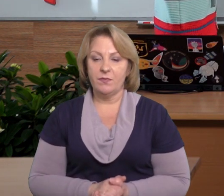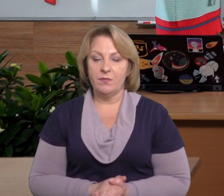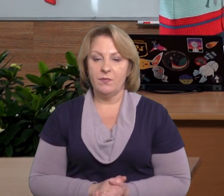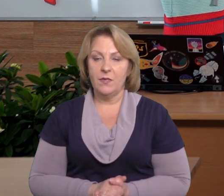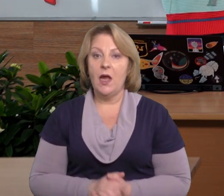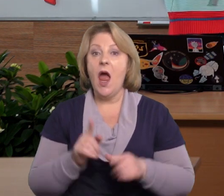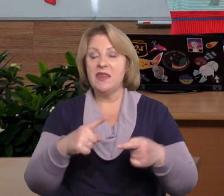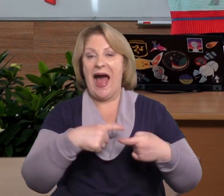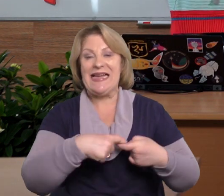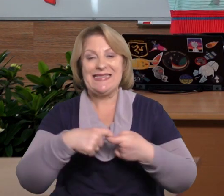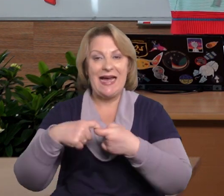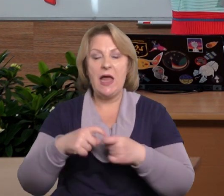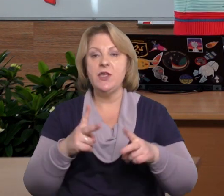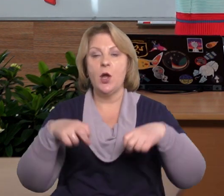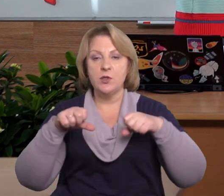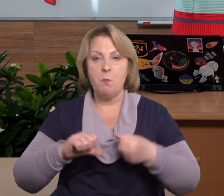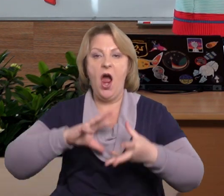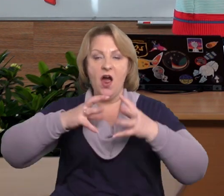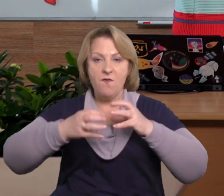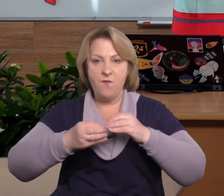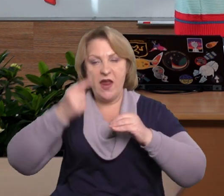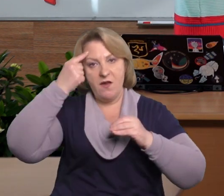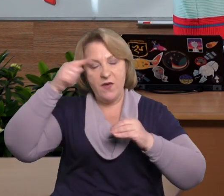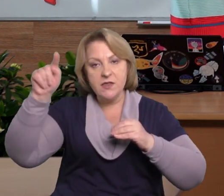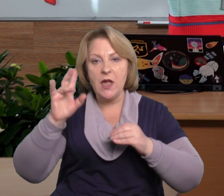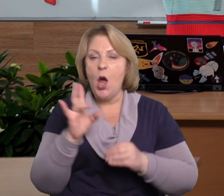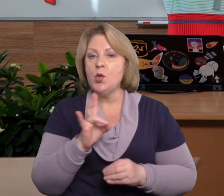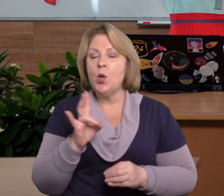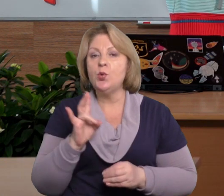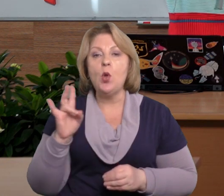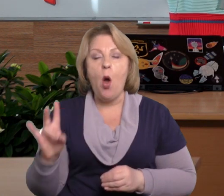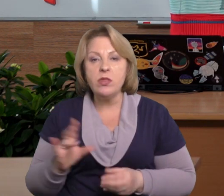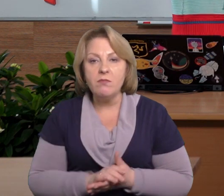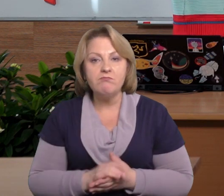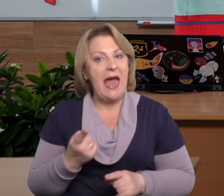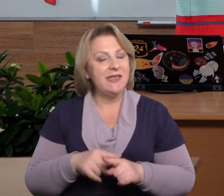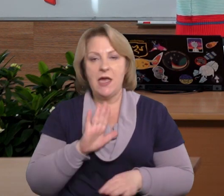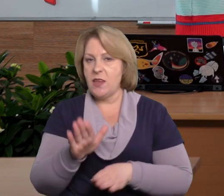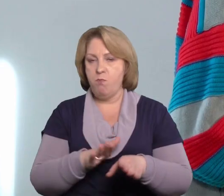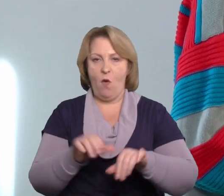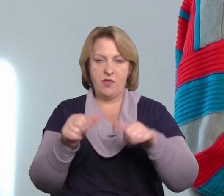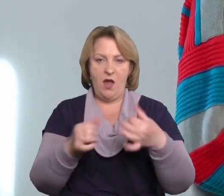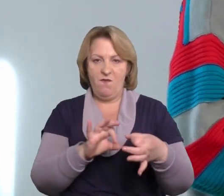Власне, це та залежність, яку зміг вивести Ньютон. Втім, це все ще не повна формула.